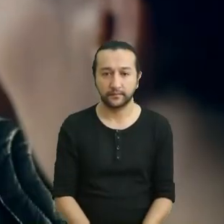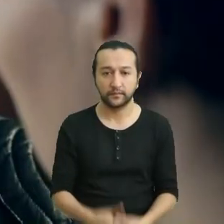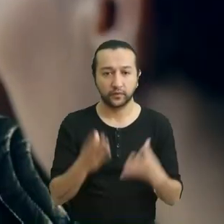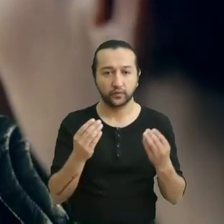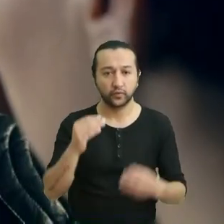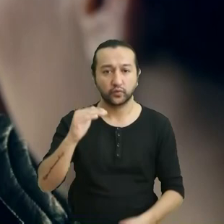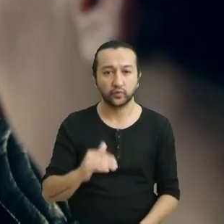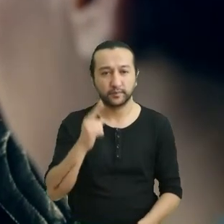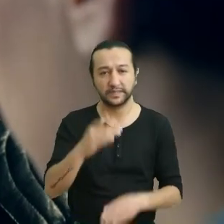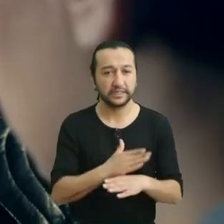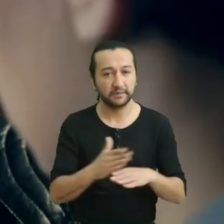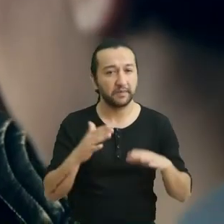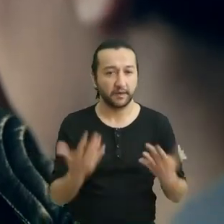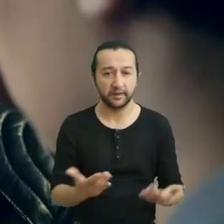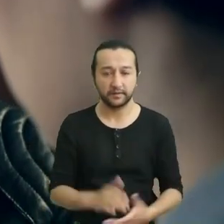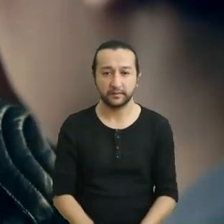Çok küçük bir ihtimal ama